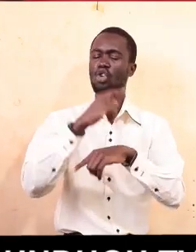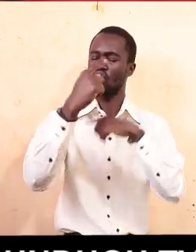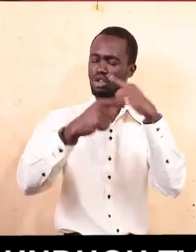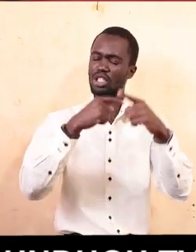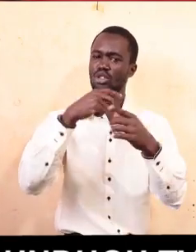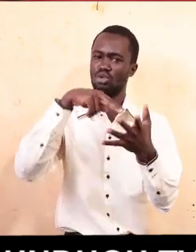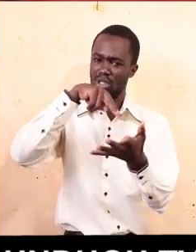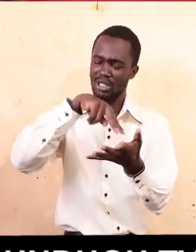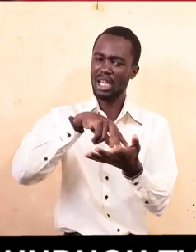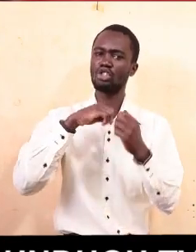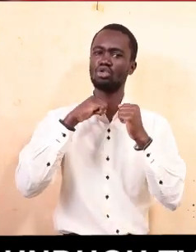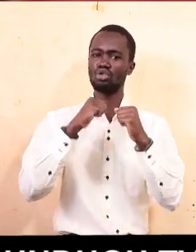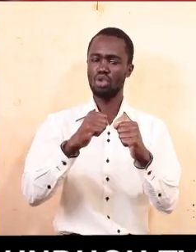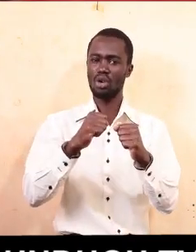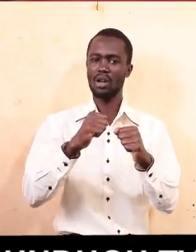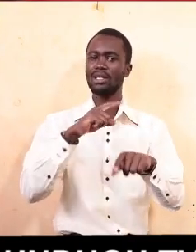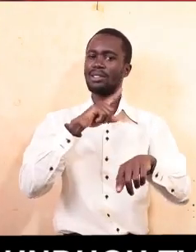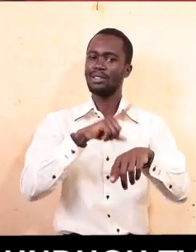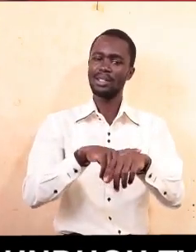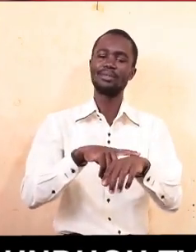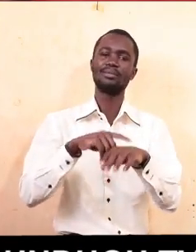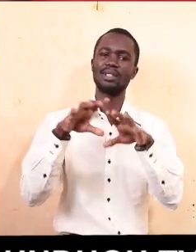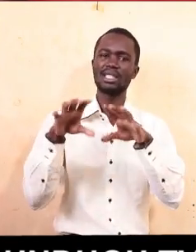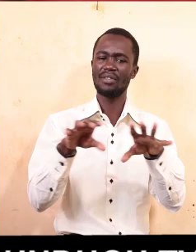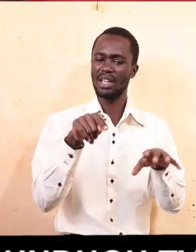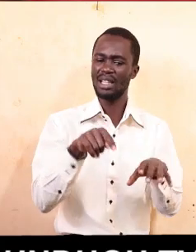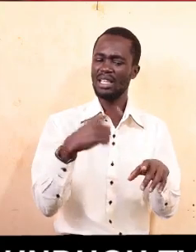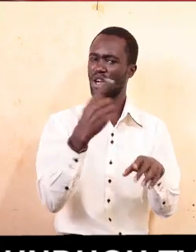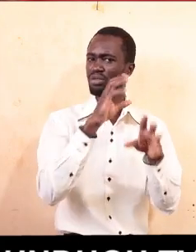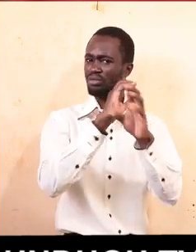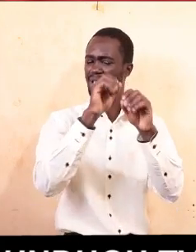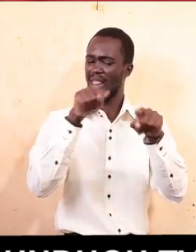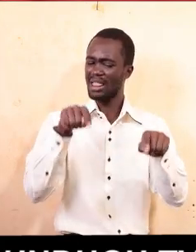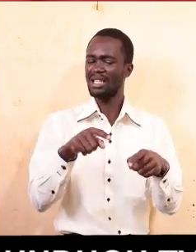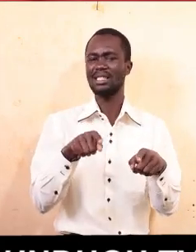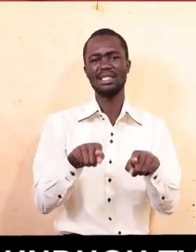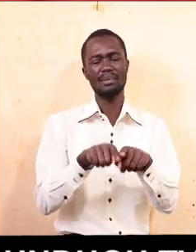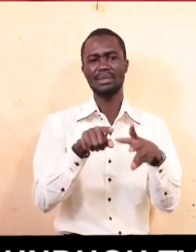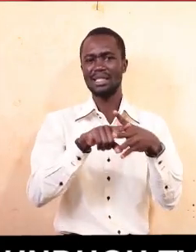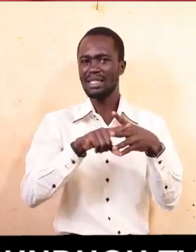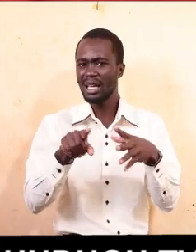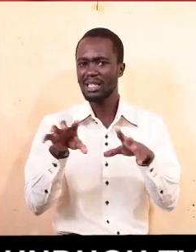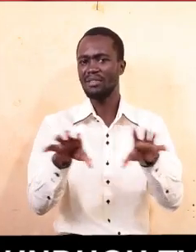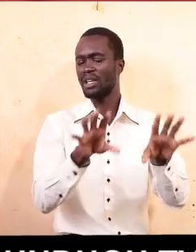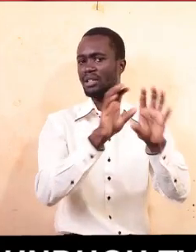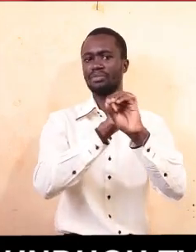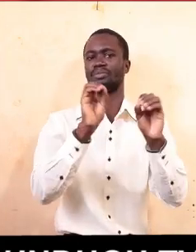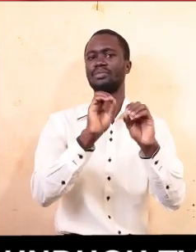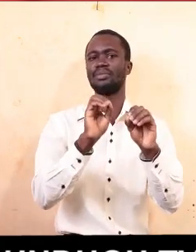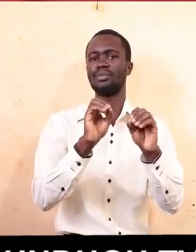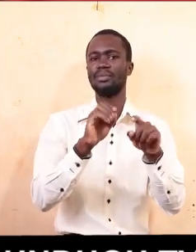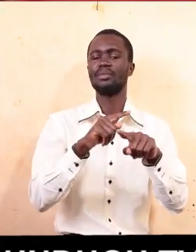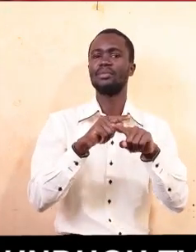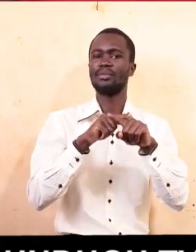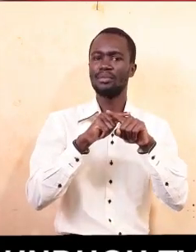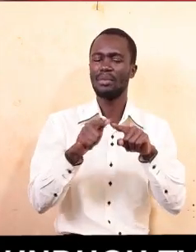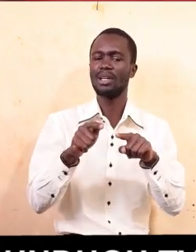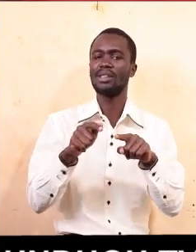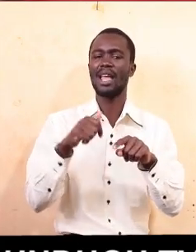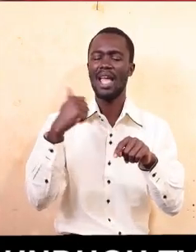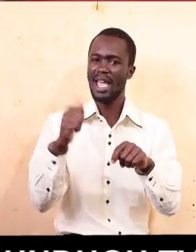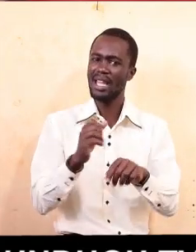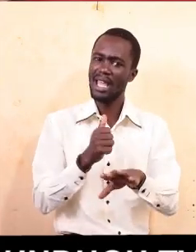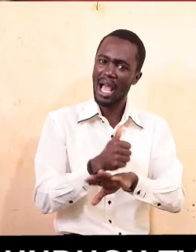kudhulumiwa sio huu peke yake, na huu sio mwanzo wa dhuluma. Lakini dhuluma